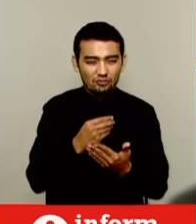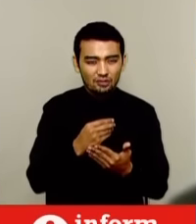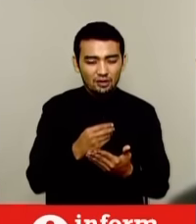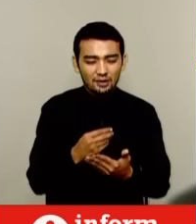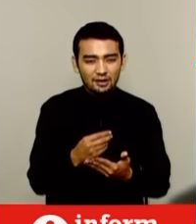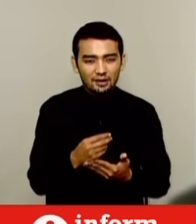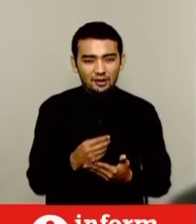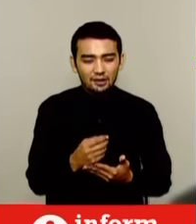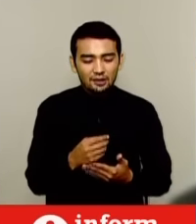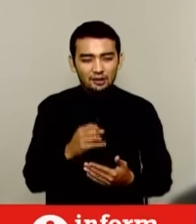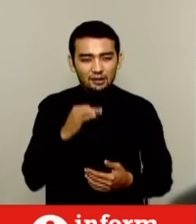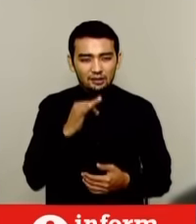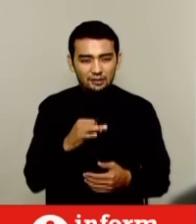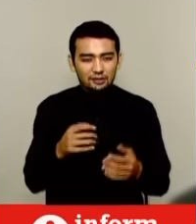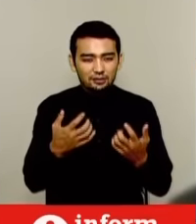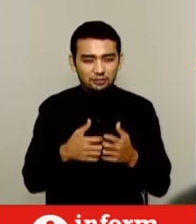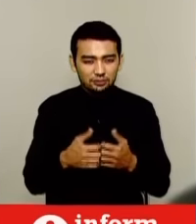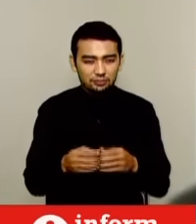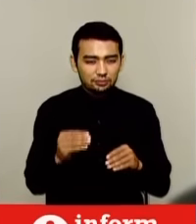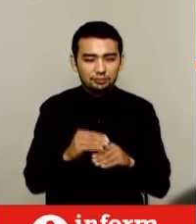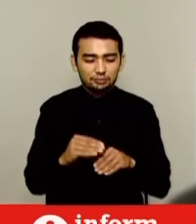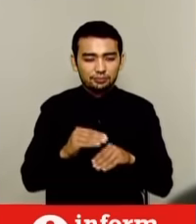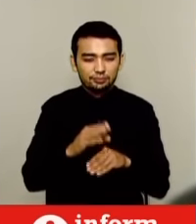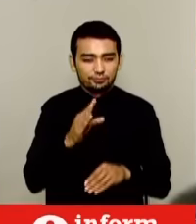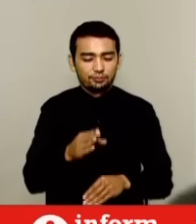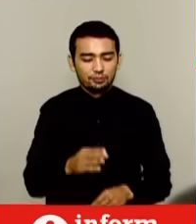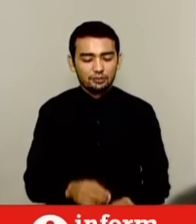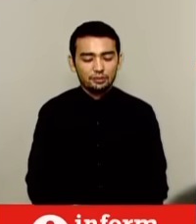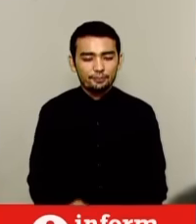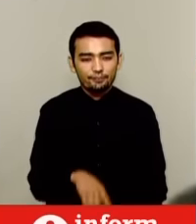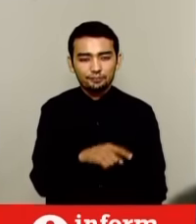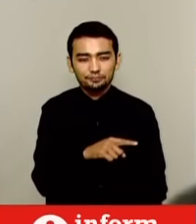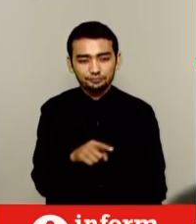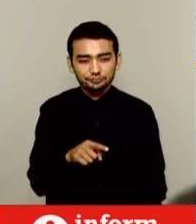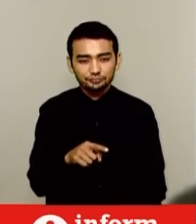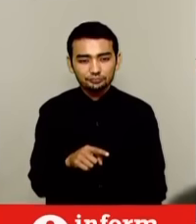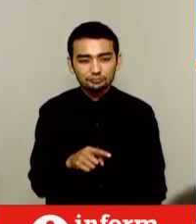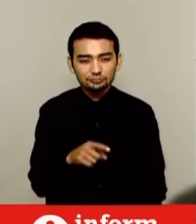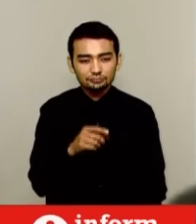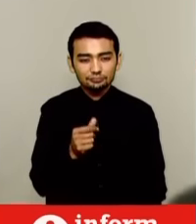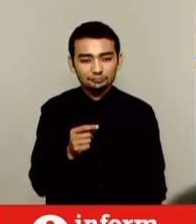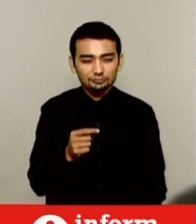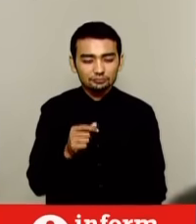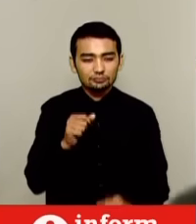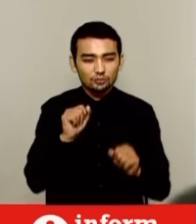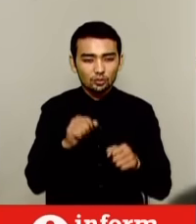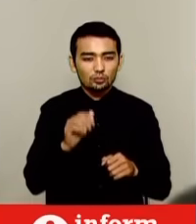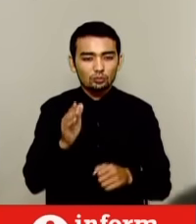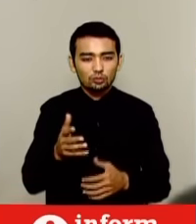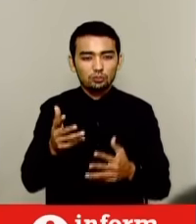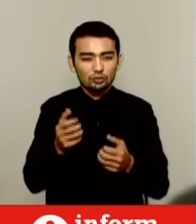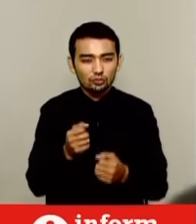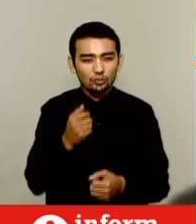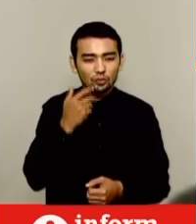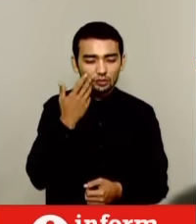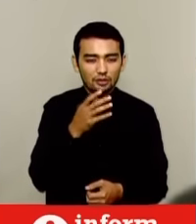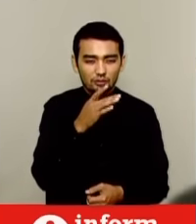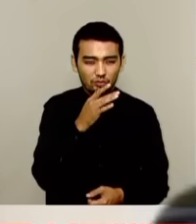увеличение причитающейся суммы. Фактически эти средства можно получить, когда